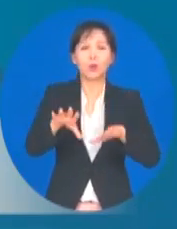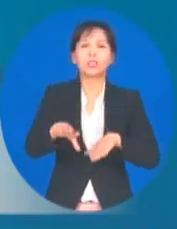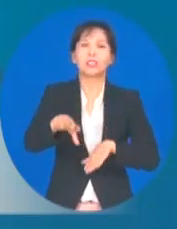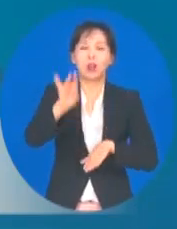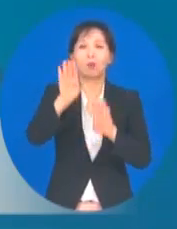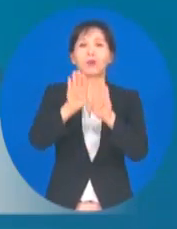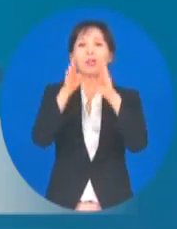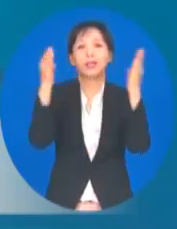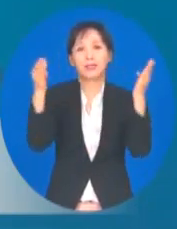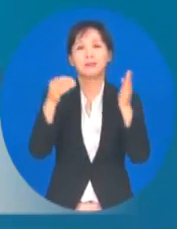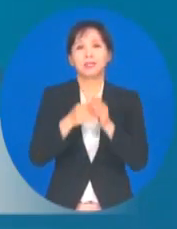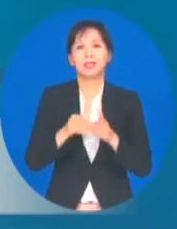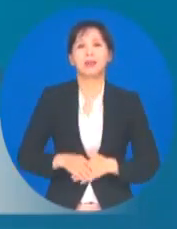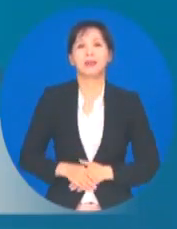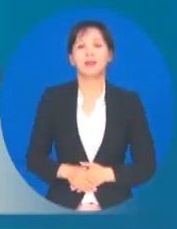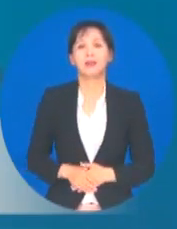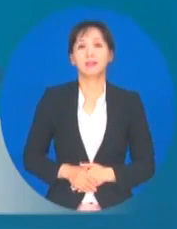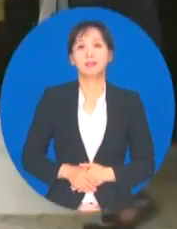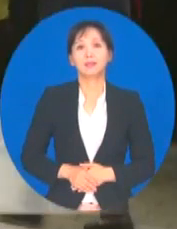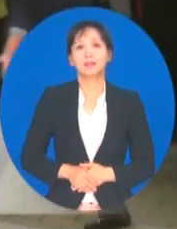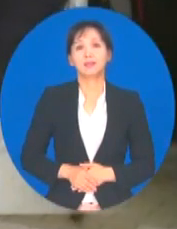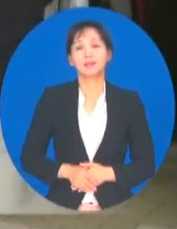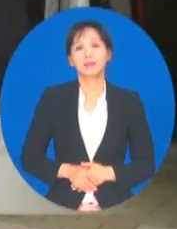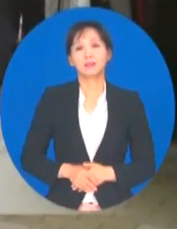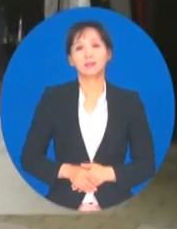올해 처음으로 개장했습니다.